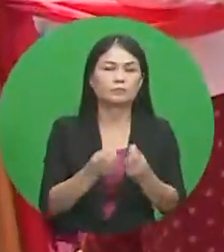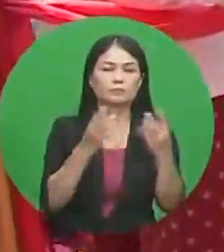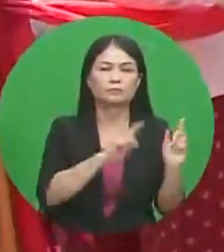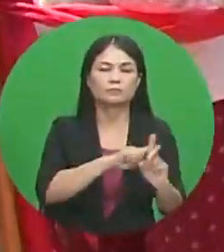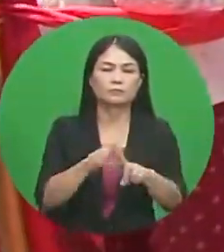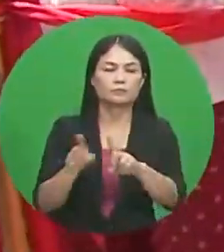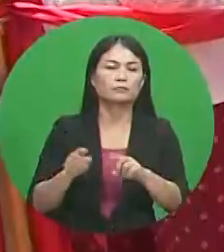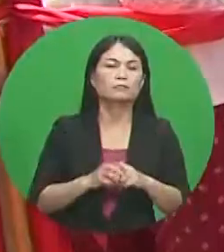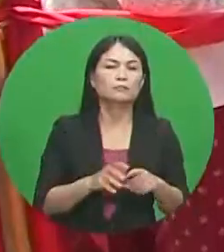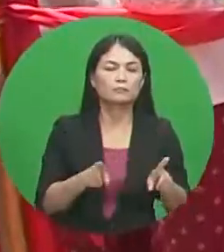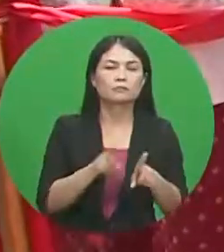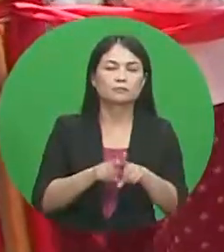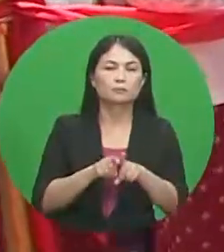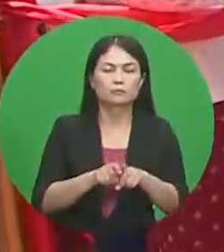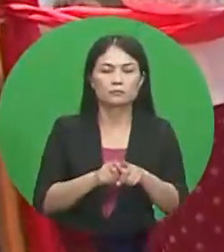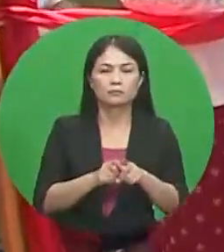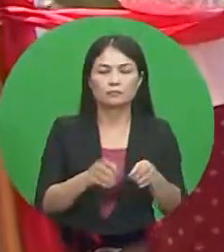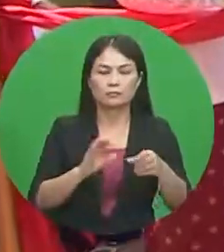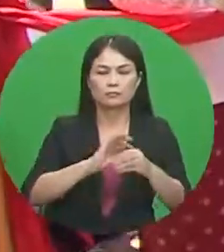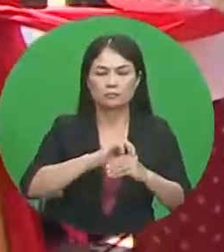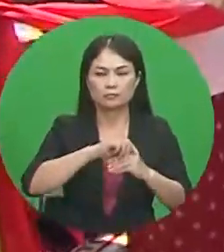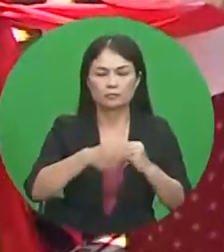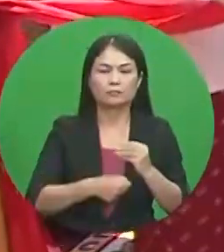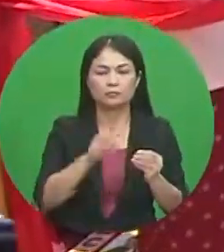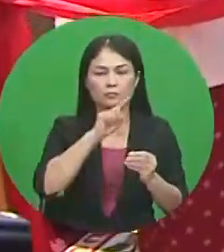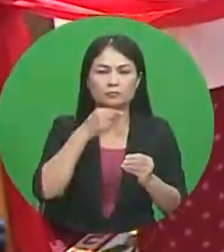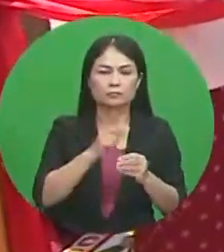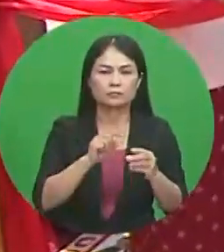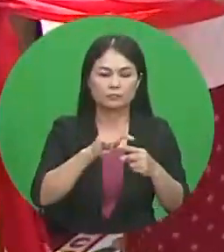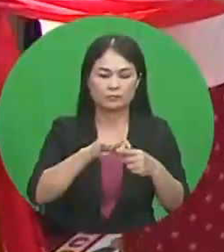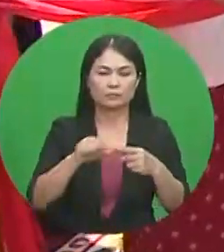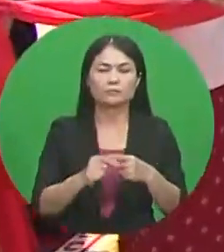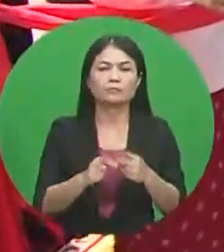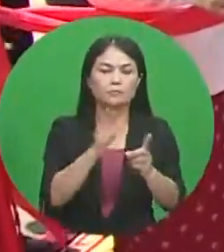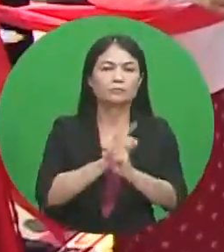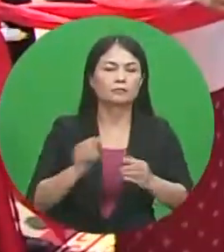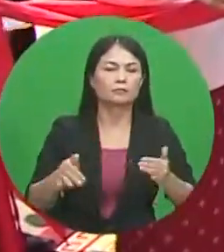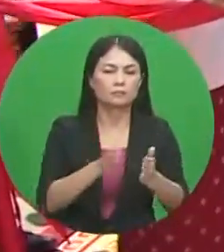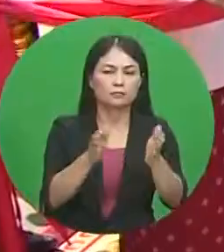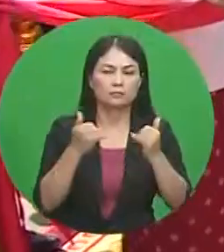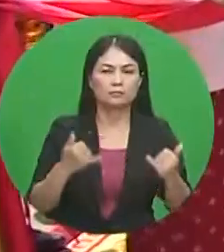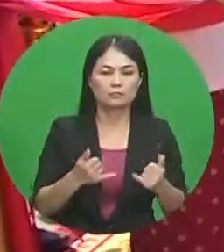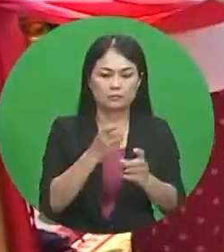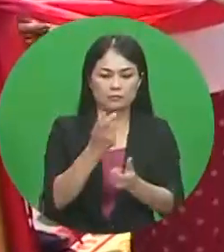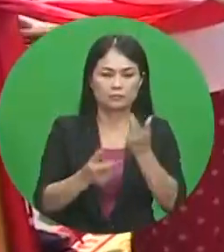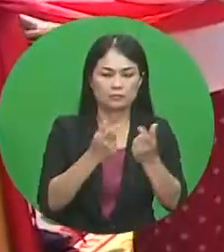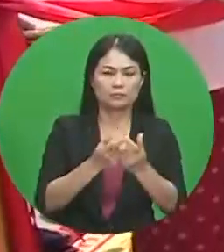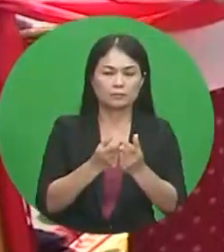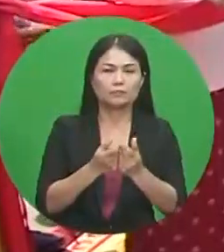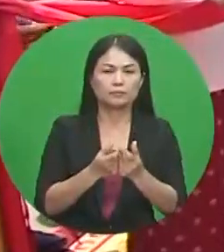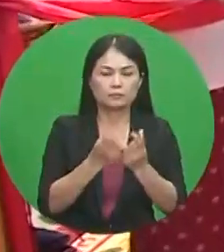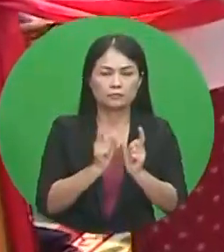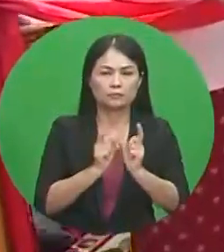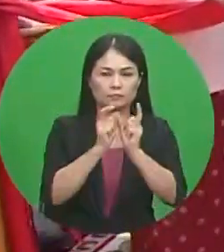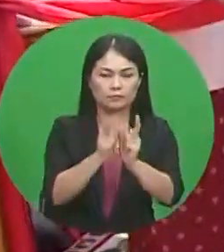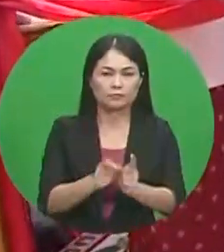ងផ្សេងទៀតដូចជាដំឡូងមីពោតសណ្ដែកជាដើមតាមរយៈខ្សែផ្លូវនេះការធ្វើដំណើរនិងការដឹកជ